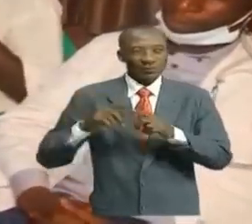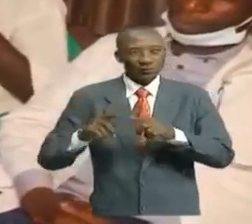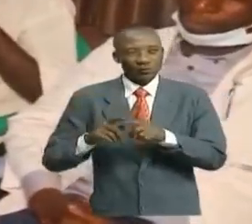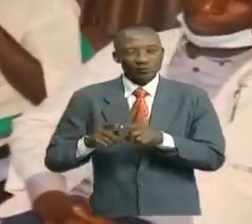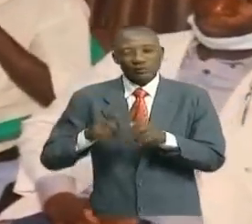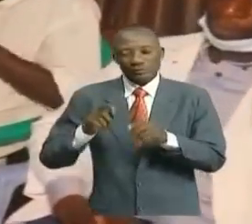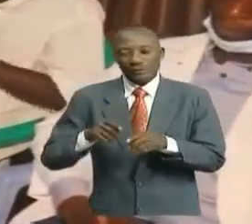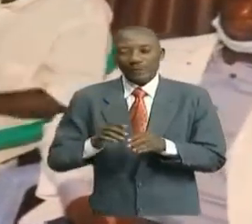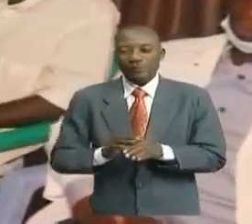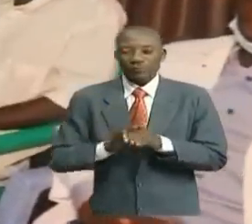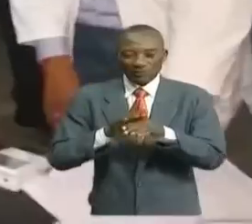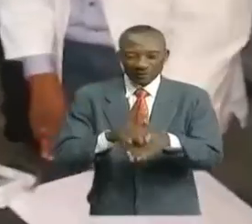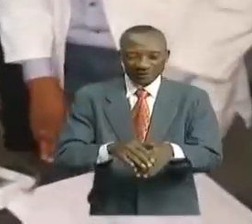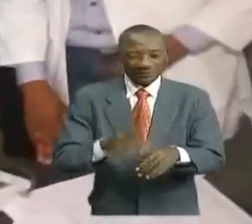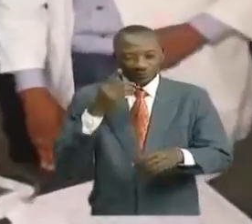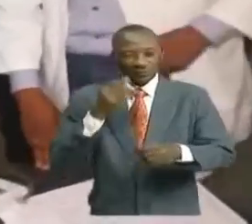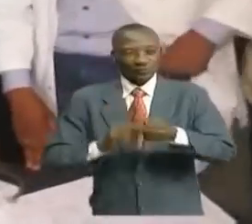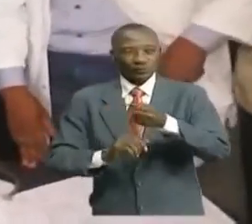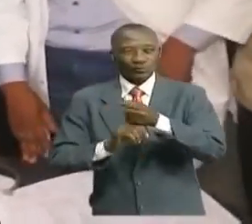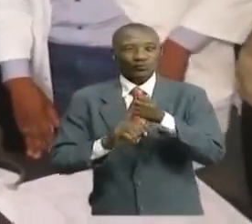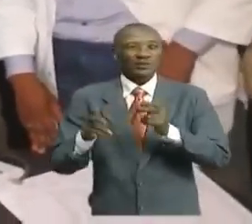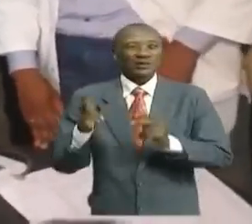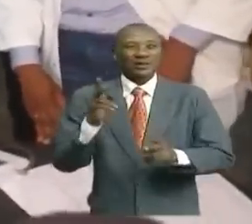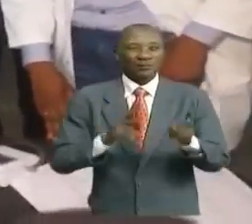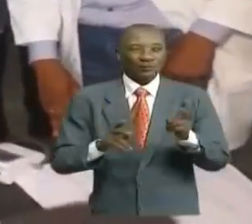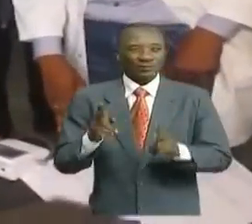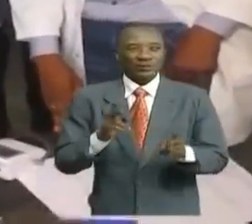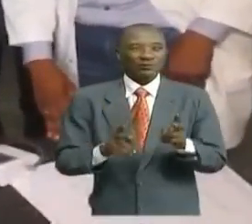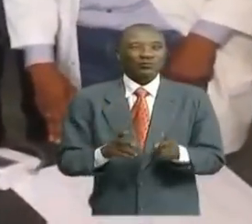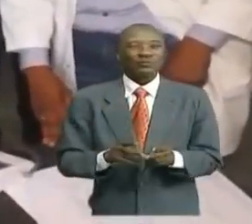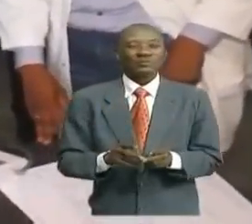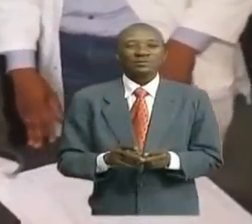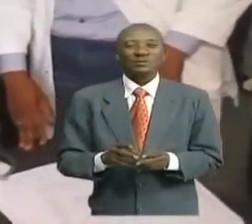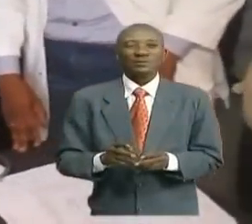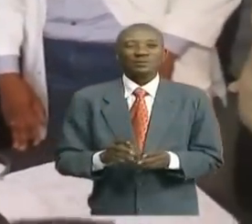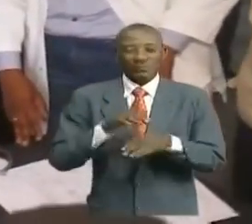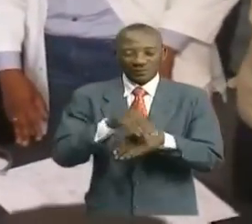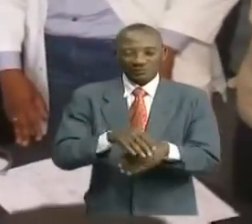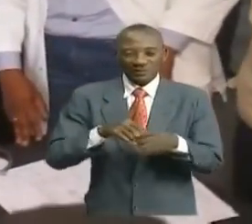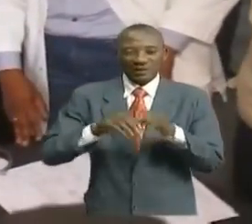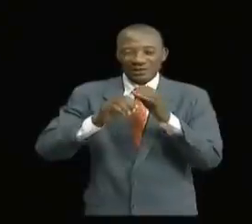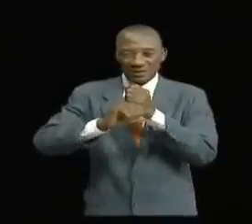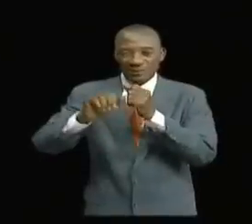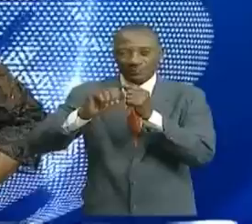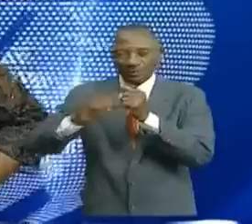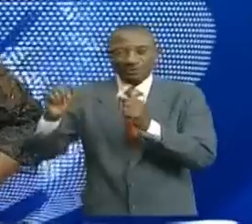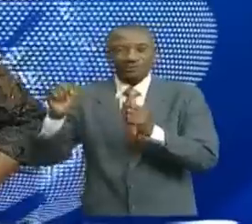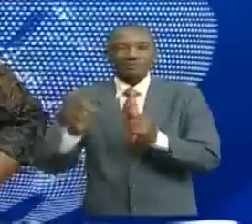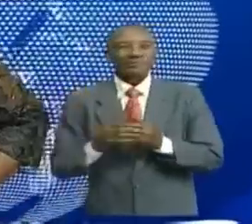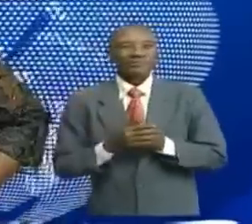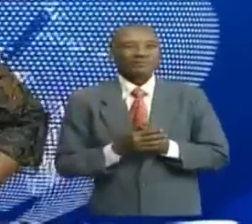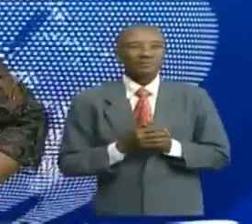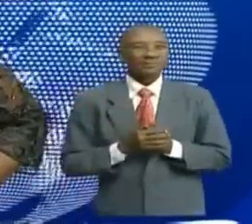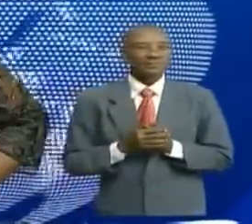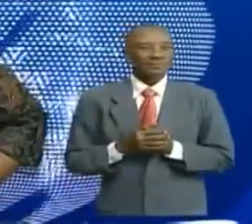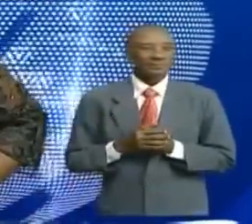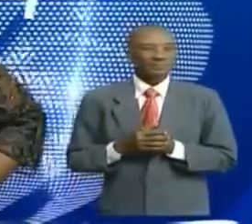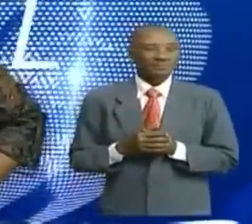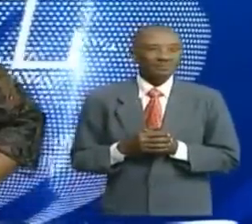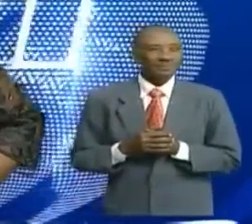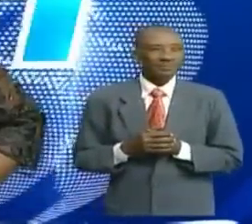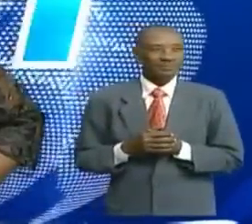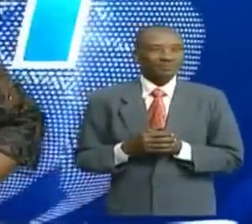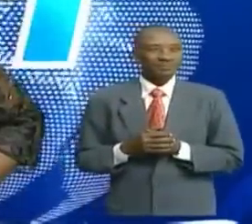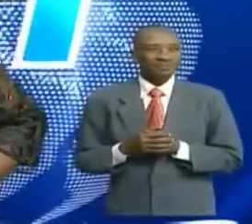COVID-19, serait une réussite totale dans cette campagne, souhait du consultant de l'OMS. Pendant ce temps,